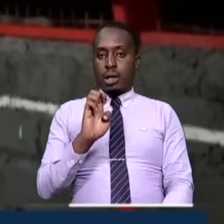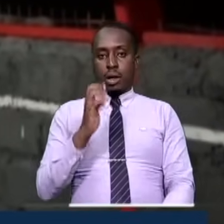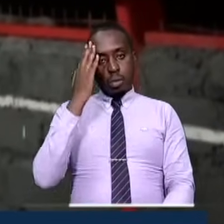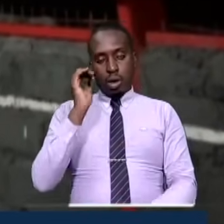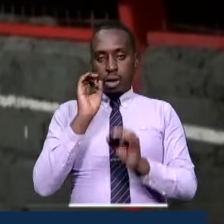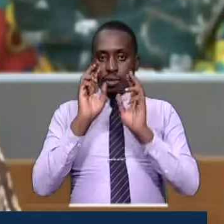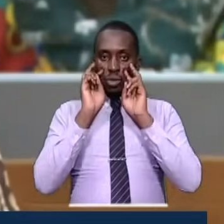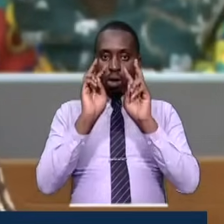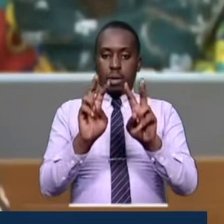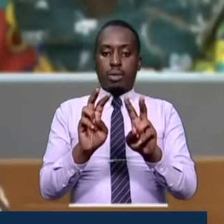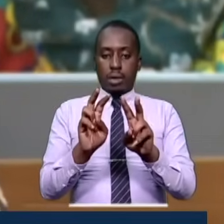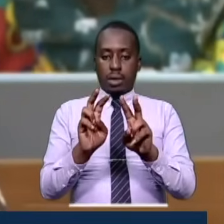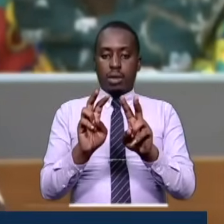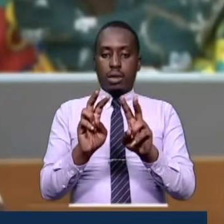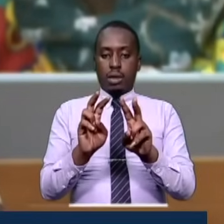turebye